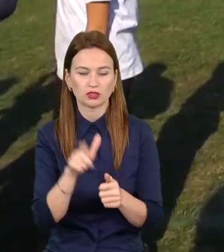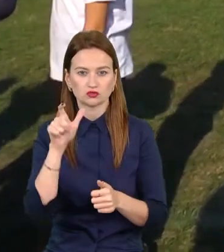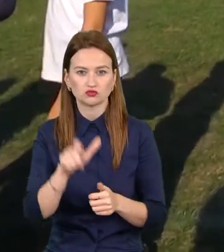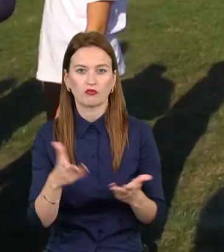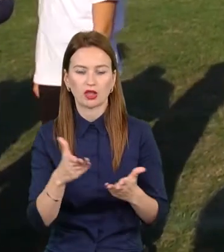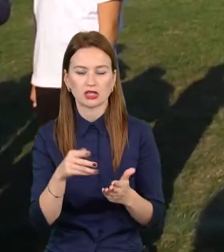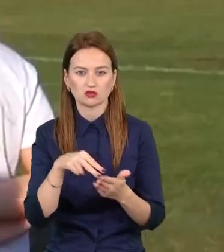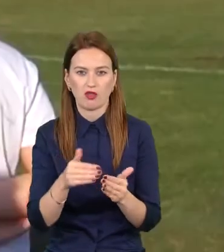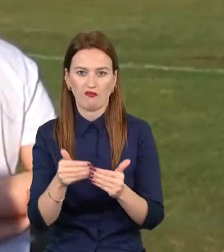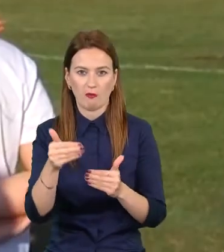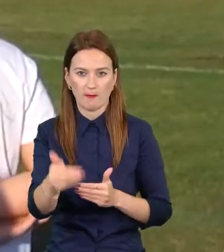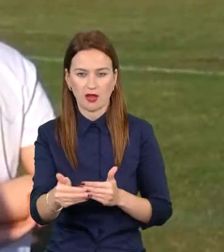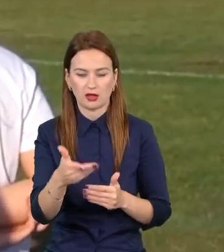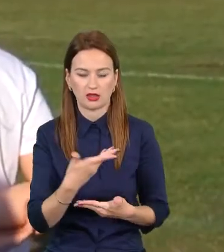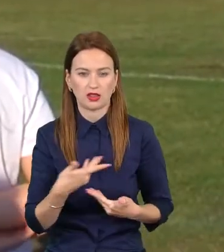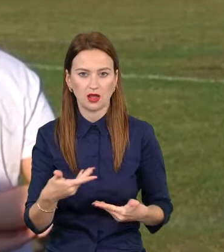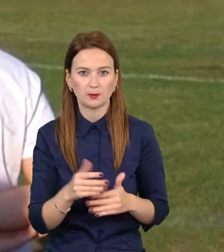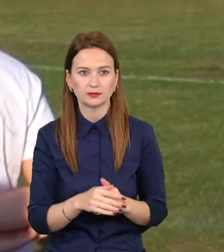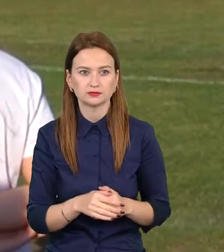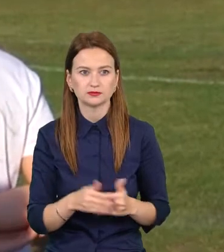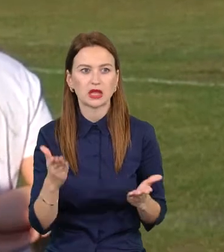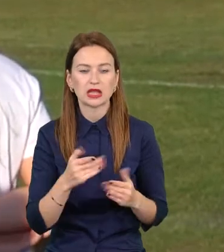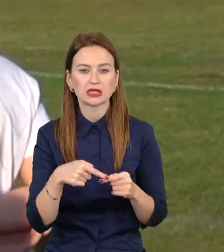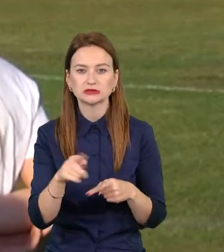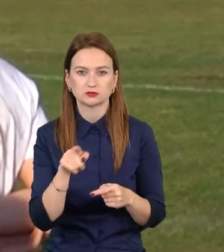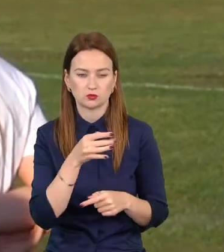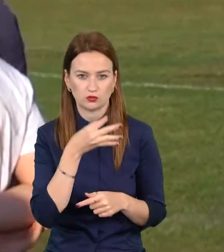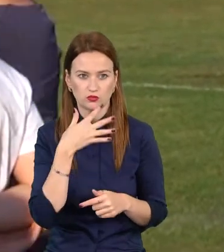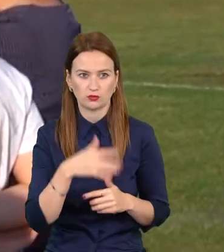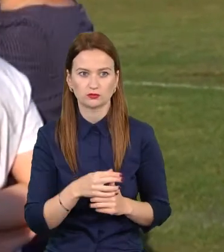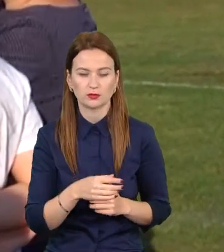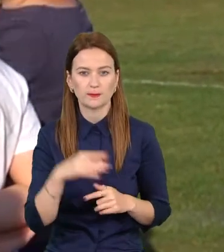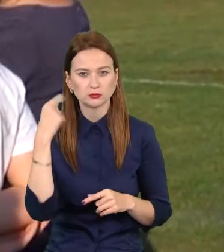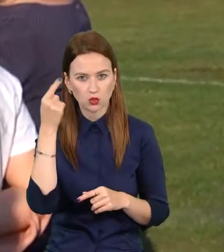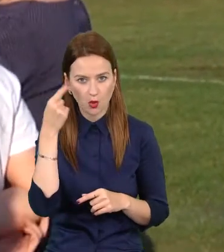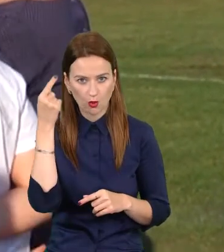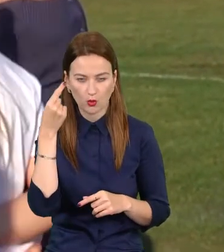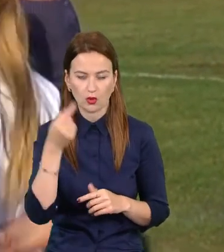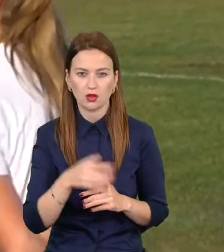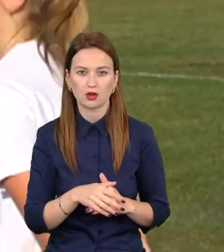чоловіка, який стояв перед нами. Які станції тобі сподобалися? Психолога,